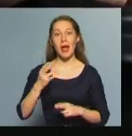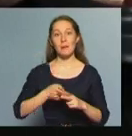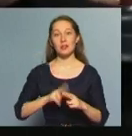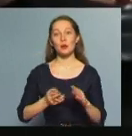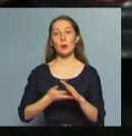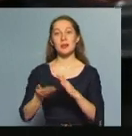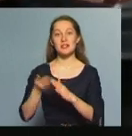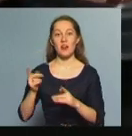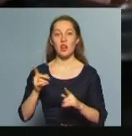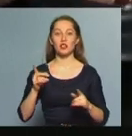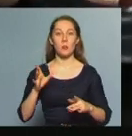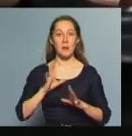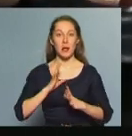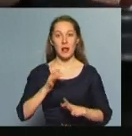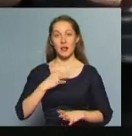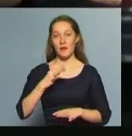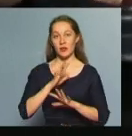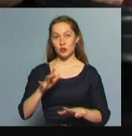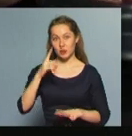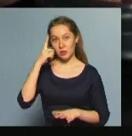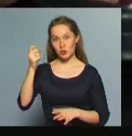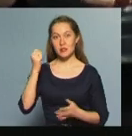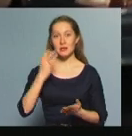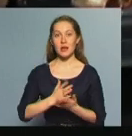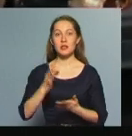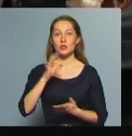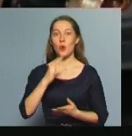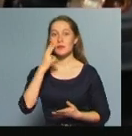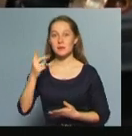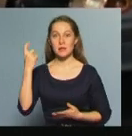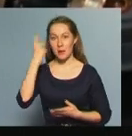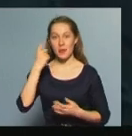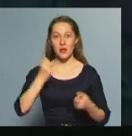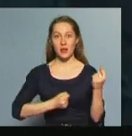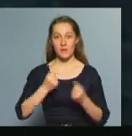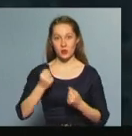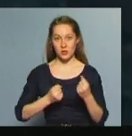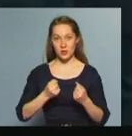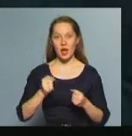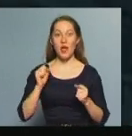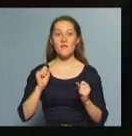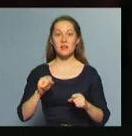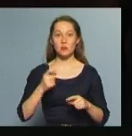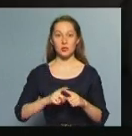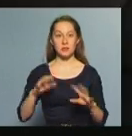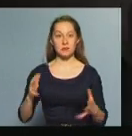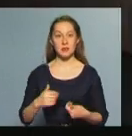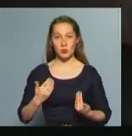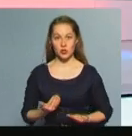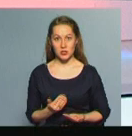быть равнодушными и сообщать по номеру 02 о всех известных фактах нахождения пьяных за рулем. Возможно, это спасет кому-то